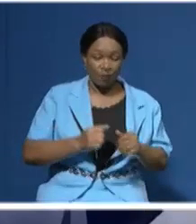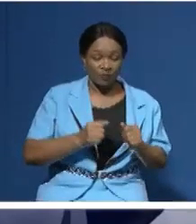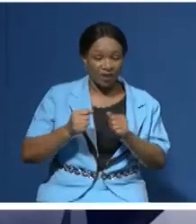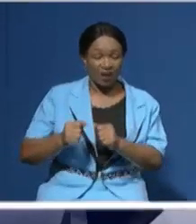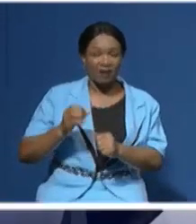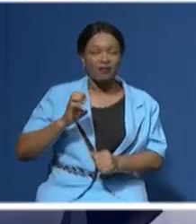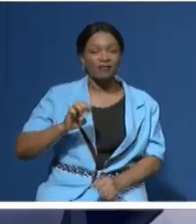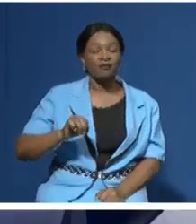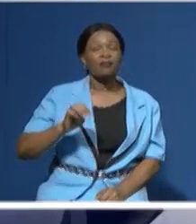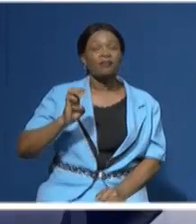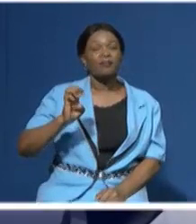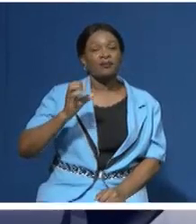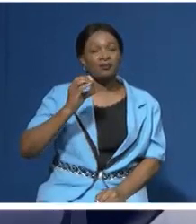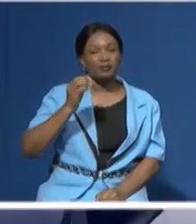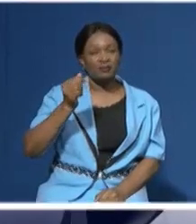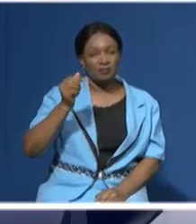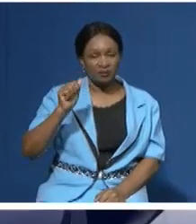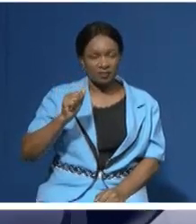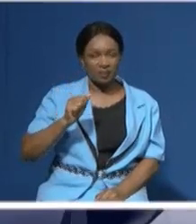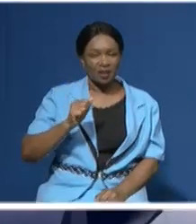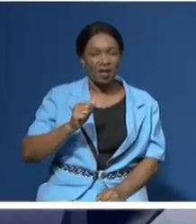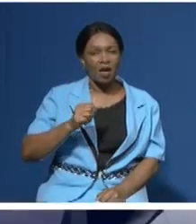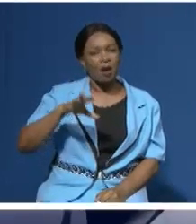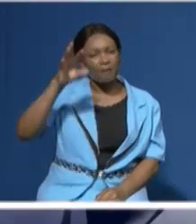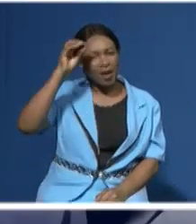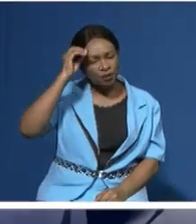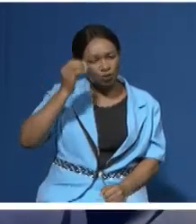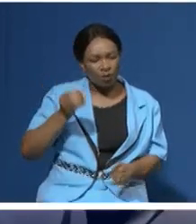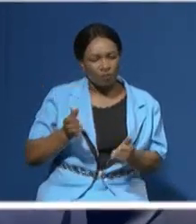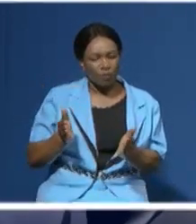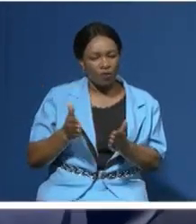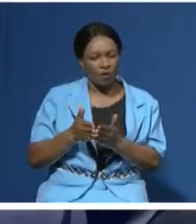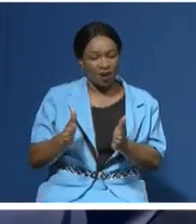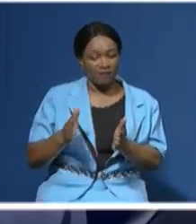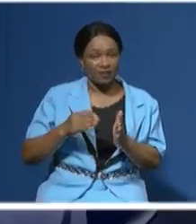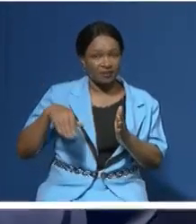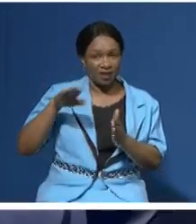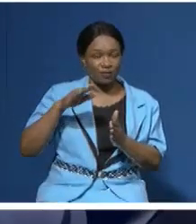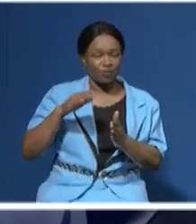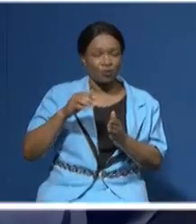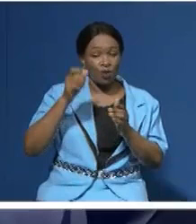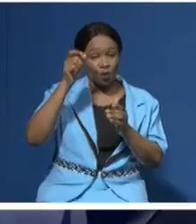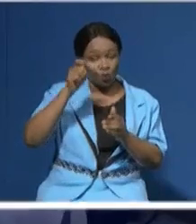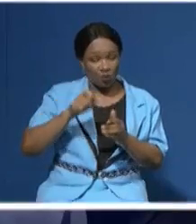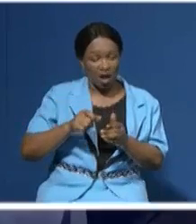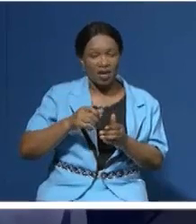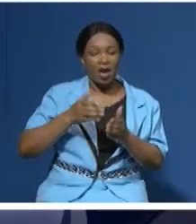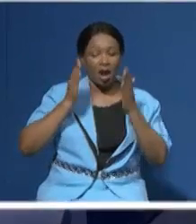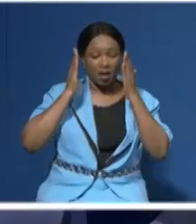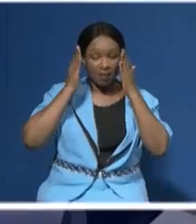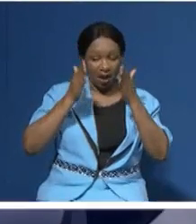NECTA, Dr. Charles Msonde, masomo ambayo yameonyesha kushika nafasi za juu ni uraia na